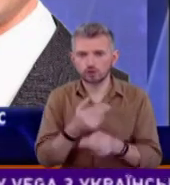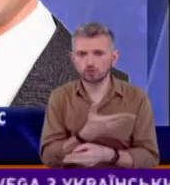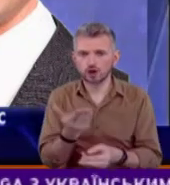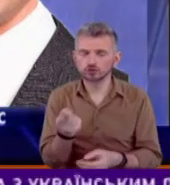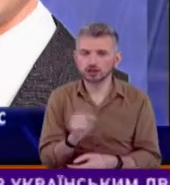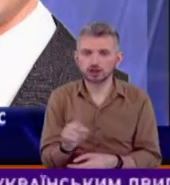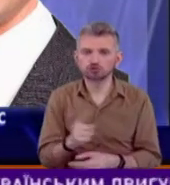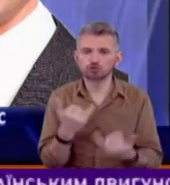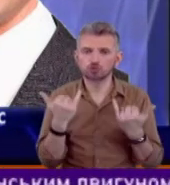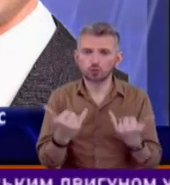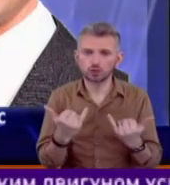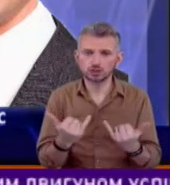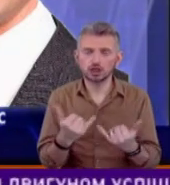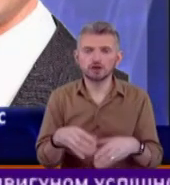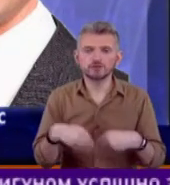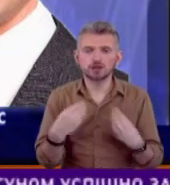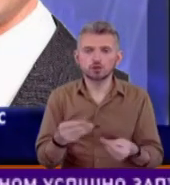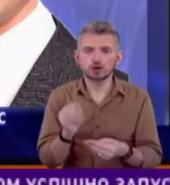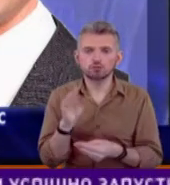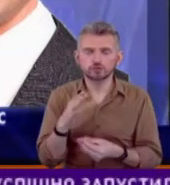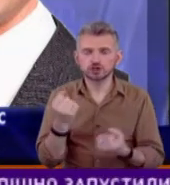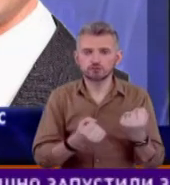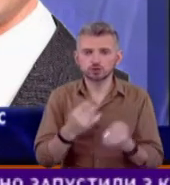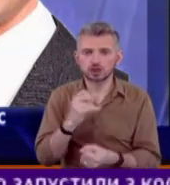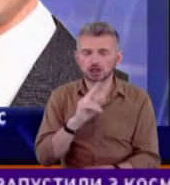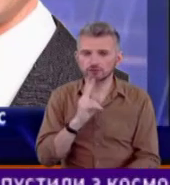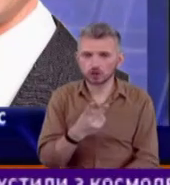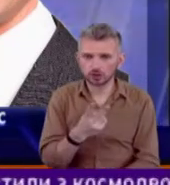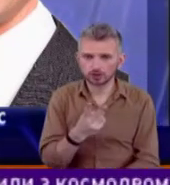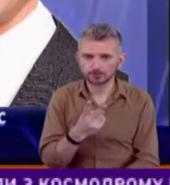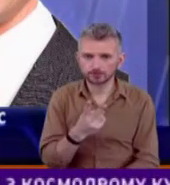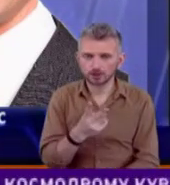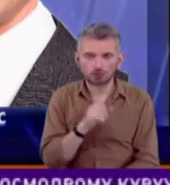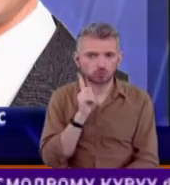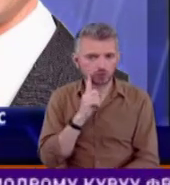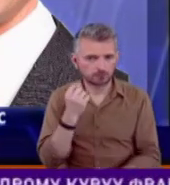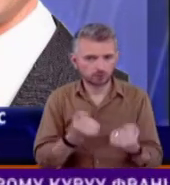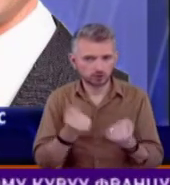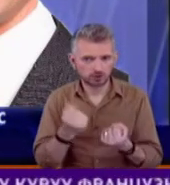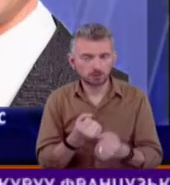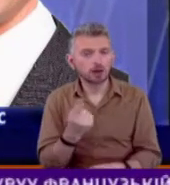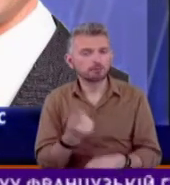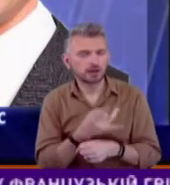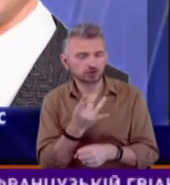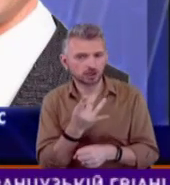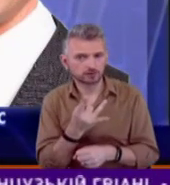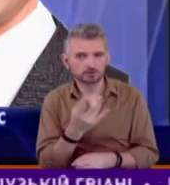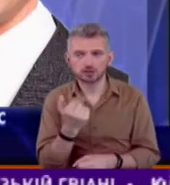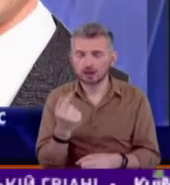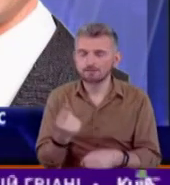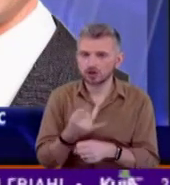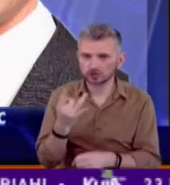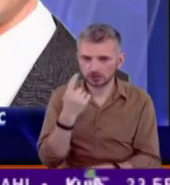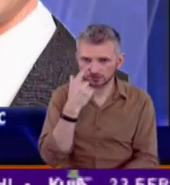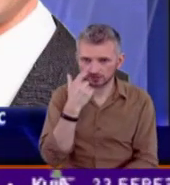що сьогодні видаються посвідчення водія на 2 роки. Молодим водіям. Перший раз. Перший раз,